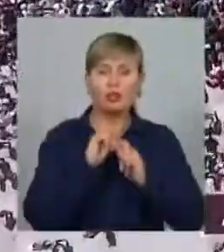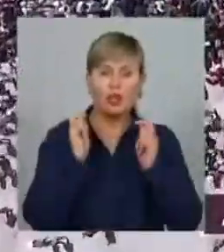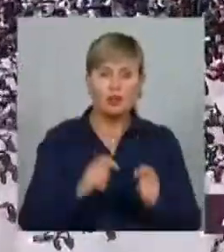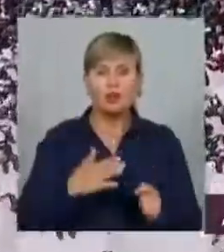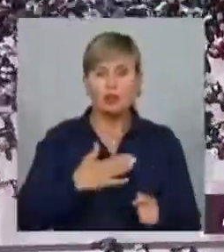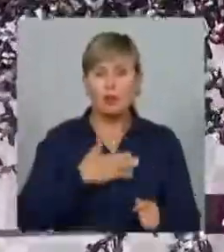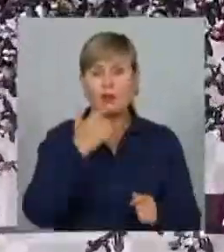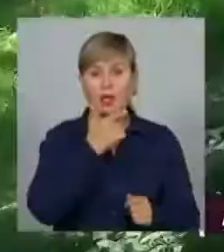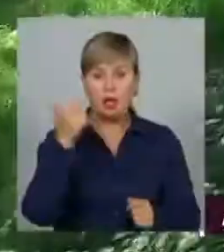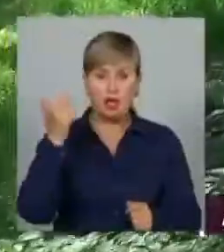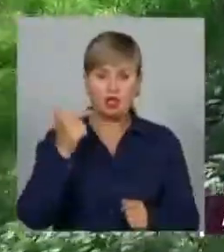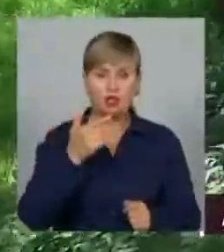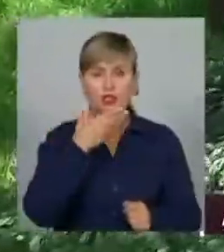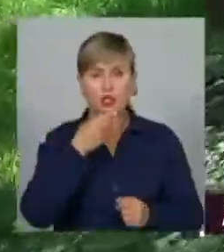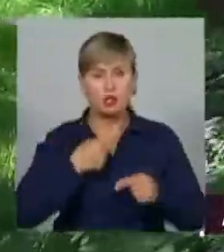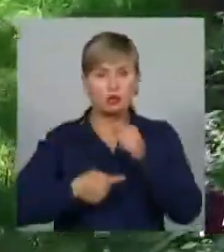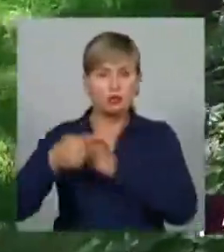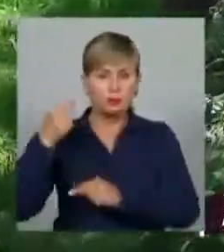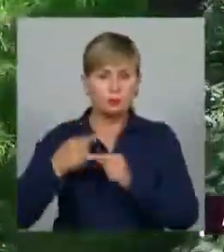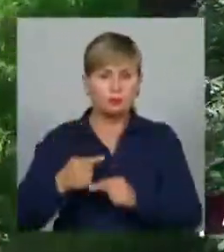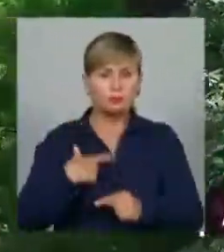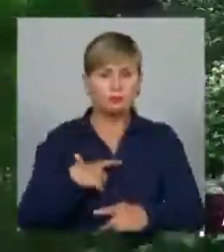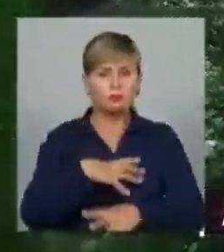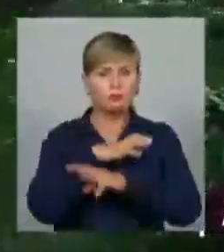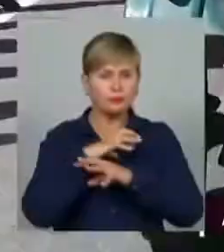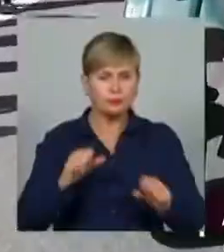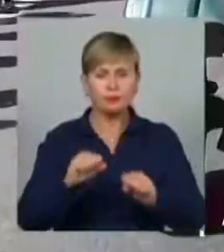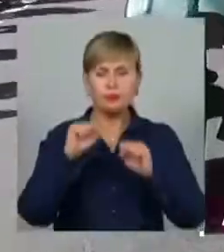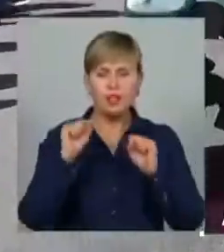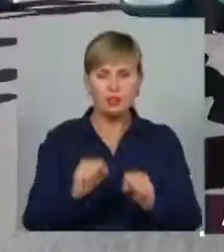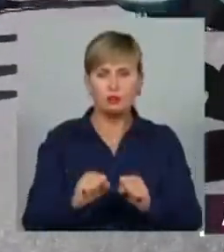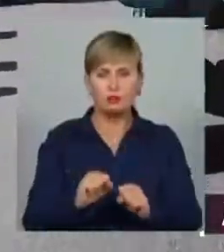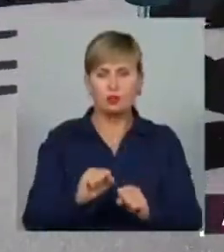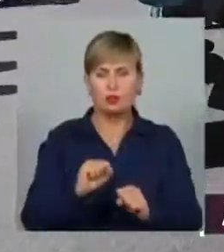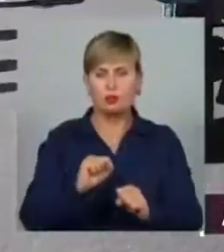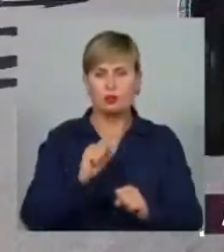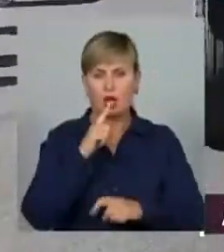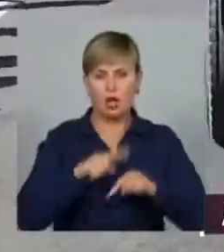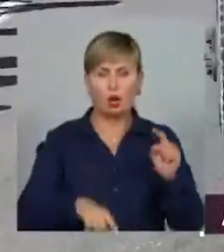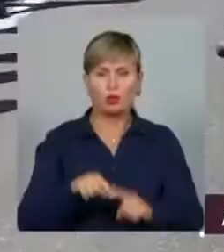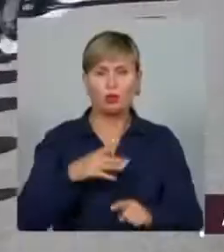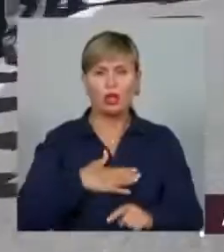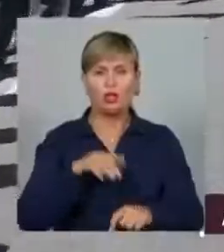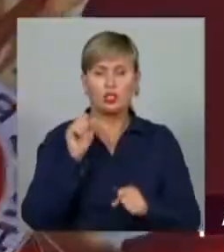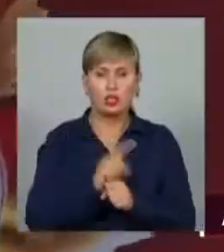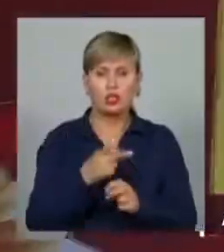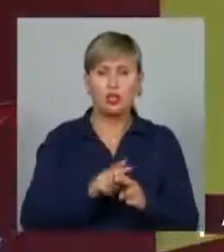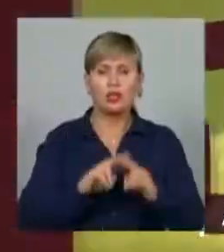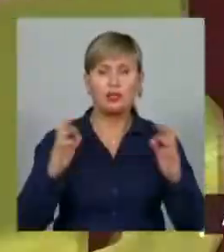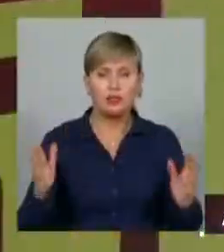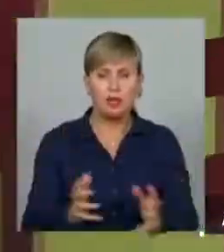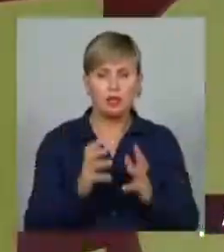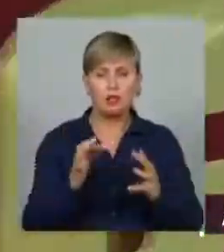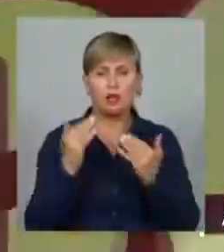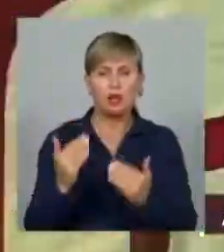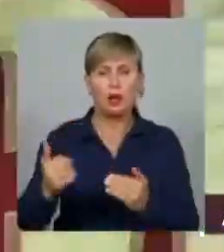нам героические предки, самоотверженно бросившись защищать рубежи Родины. Наша задача – это сохранить о